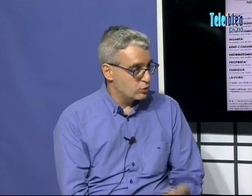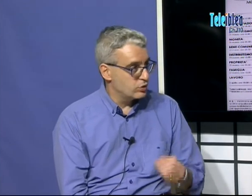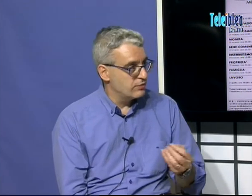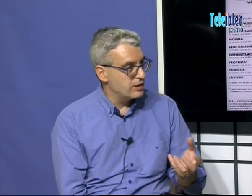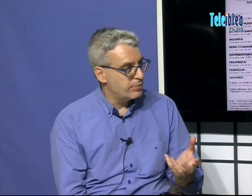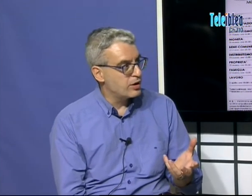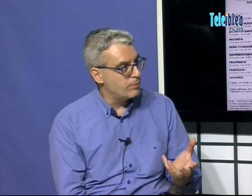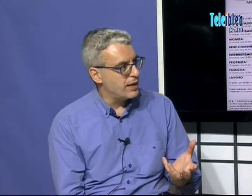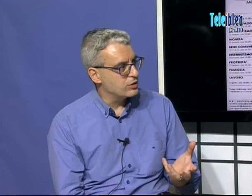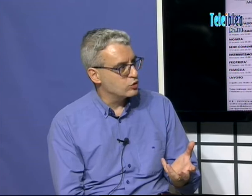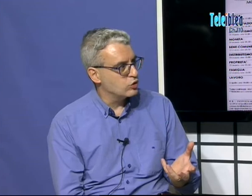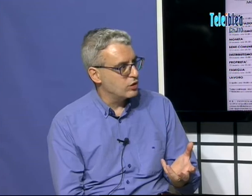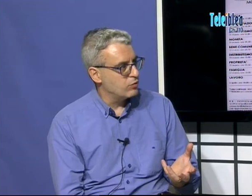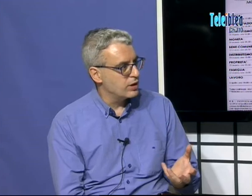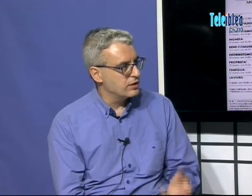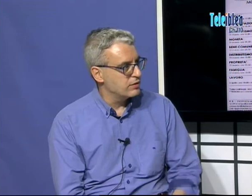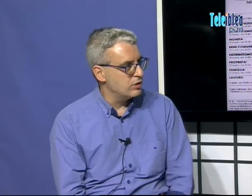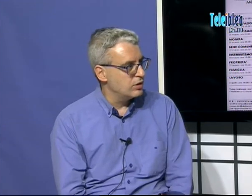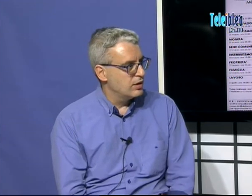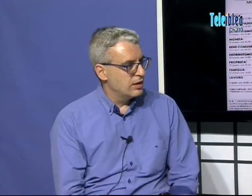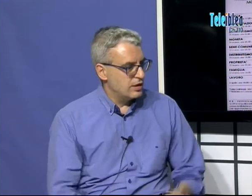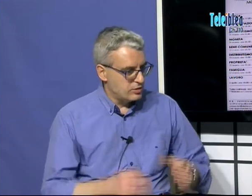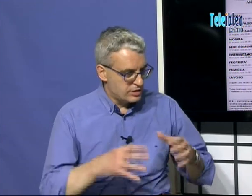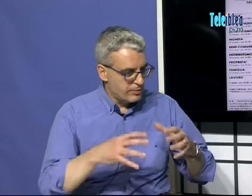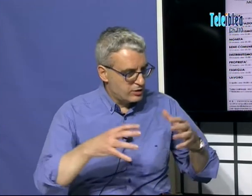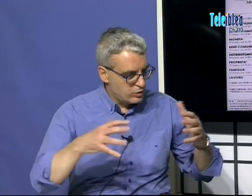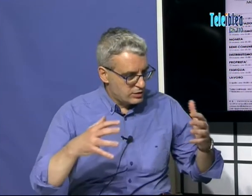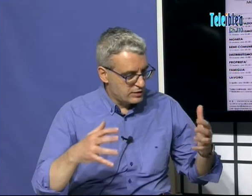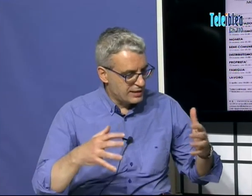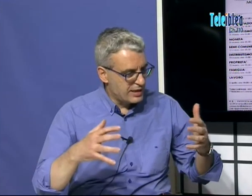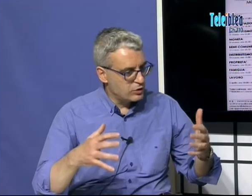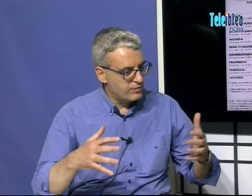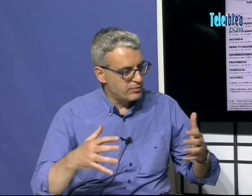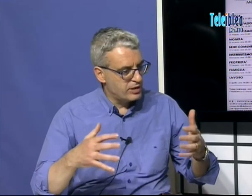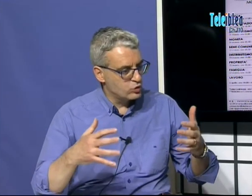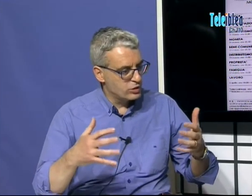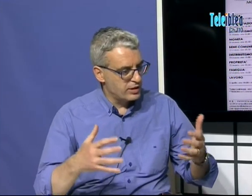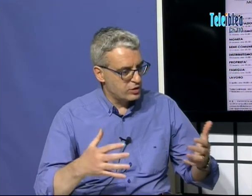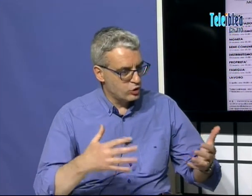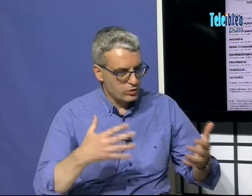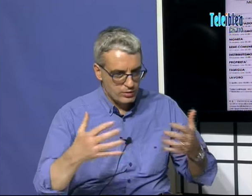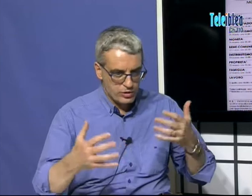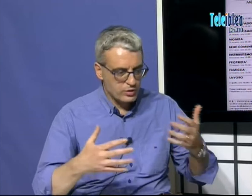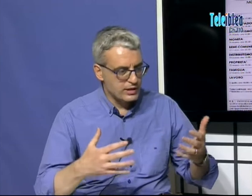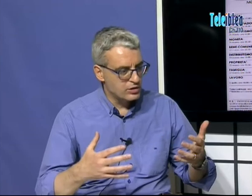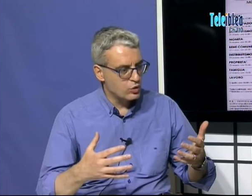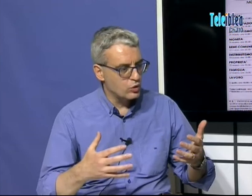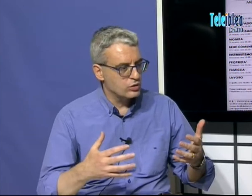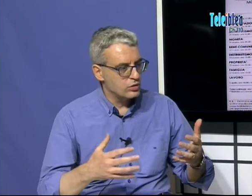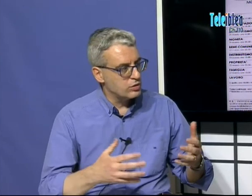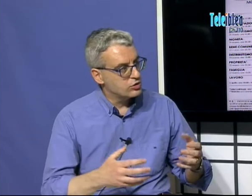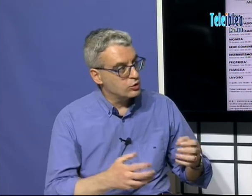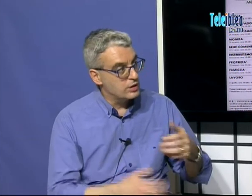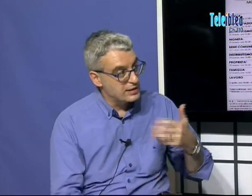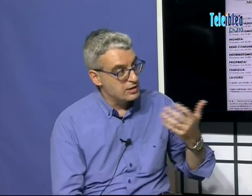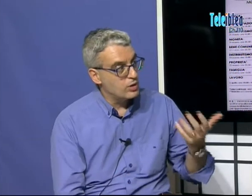si suddivide per comparto socio-lavorativo, si mettono insieme, si aggregano le famiglie sui territori, quindi persone che si